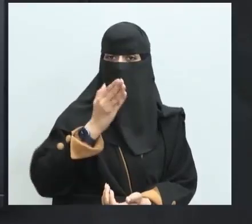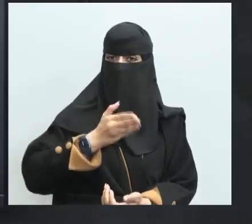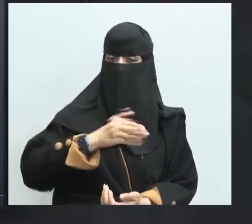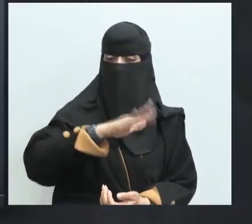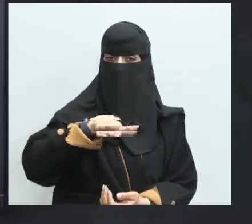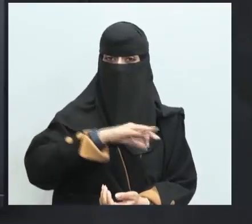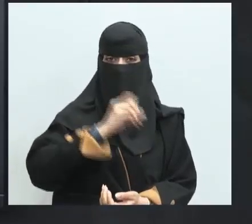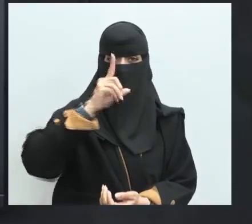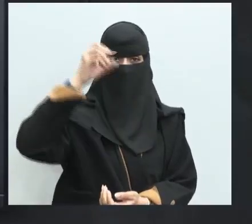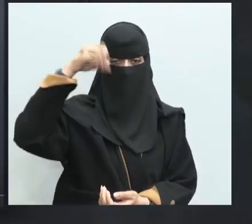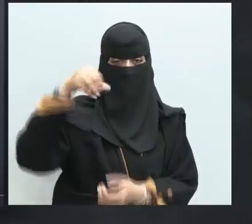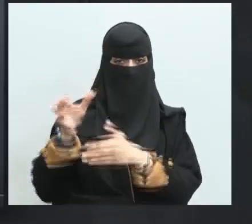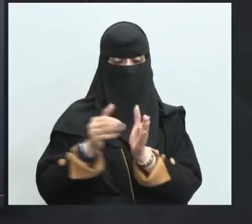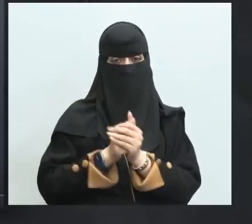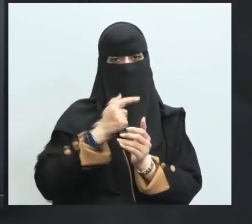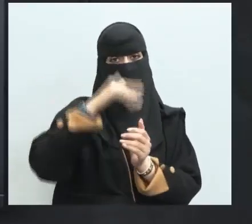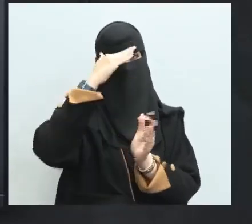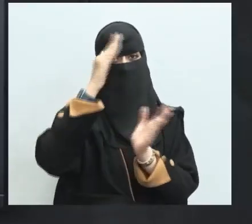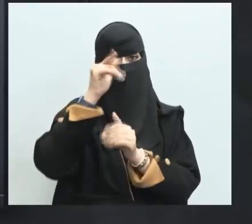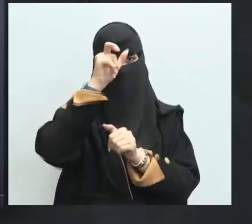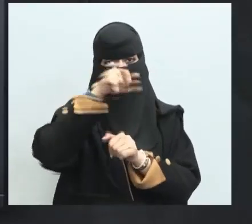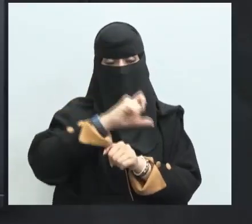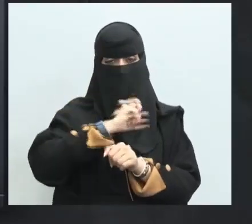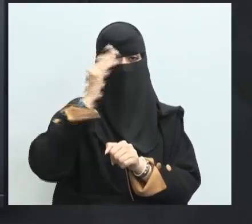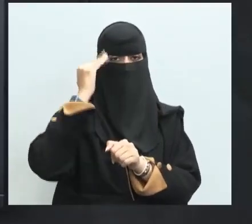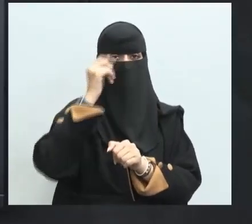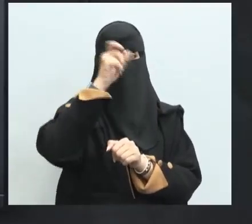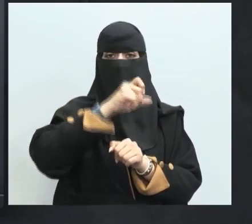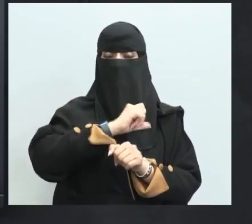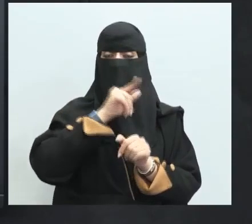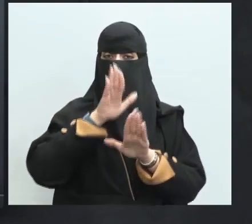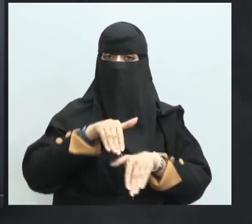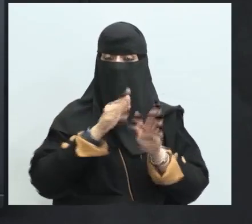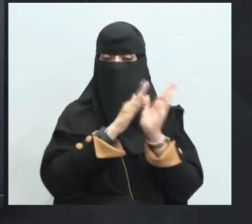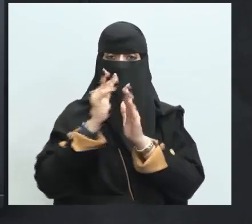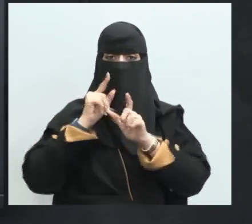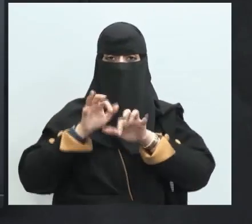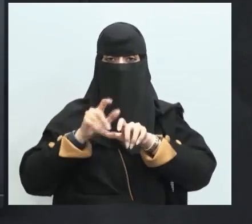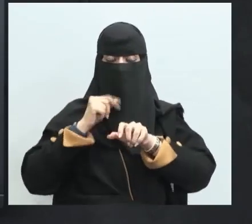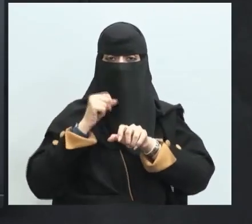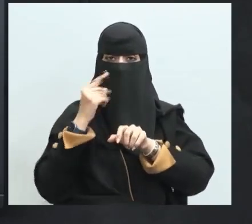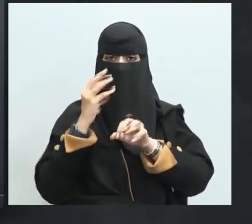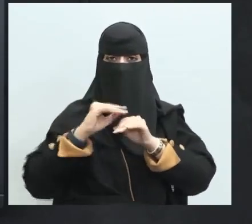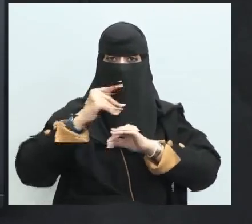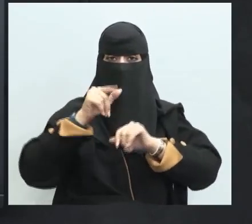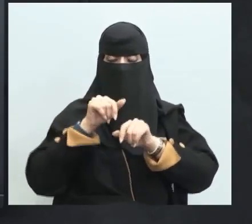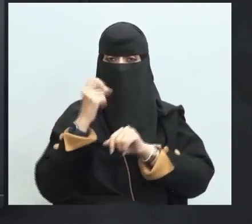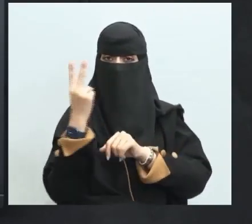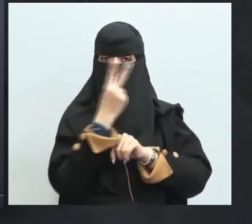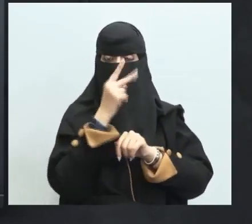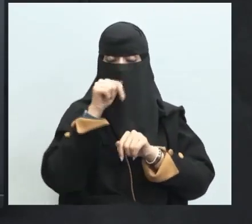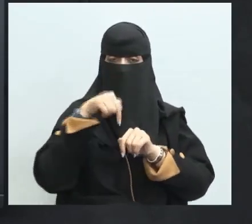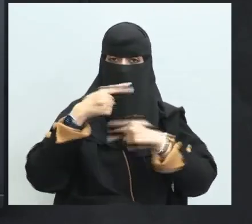السلام عليكم ورحمة الله وبركاته، مرحبا بكم أعزائي الطلاب والطالبات في مقرر التقنية الرقمية 2-2. بإذن